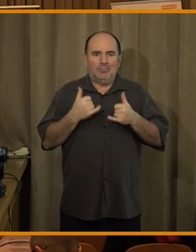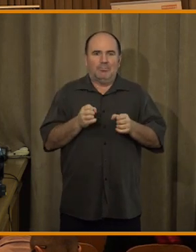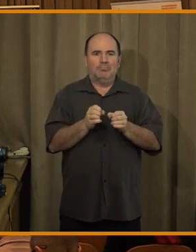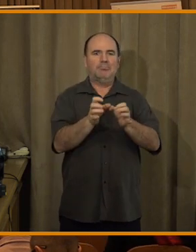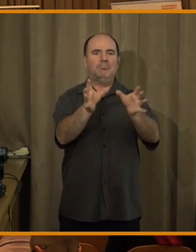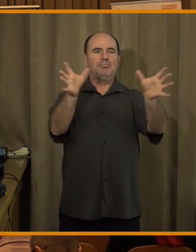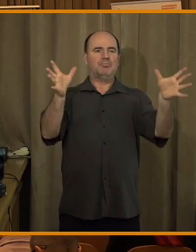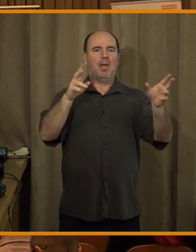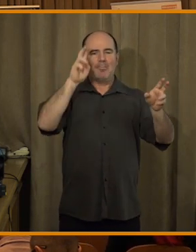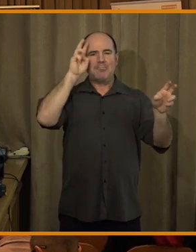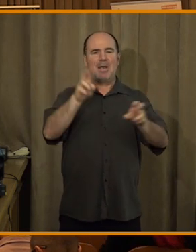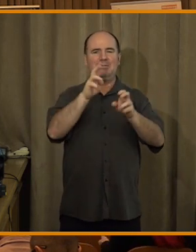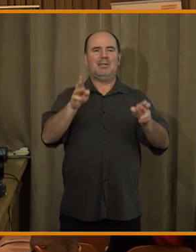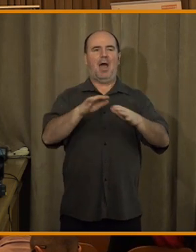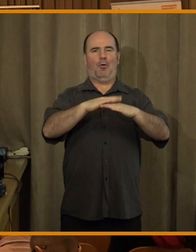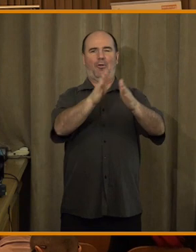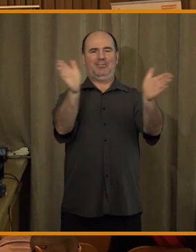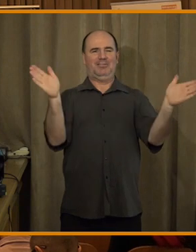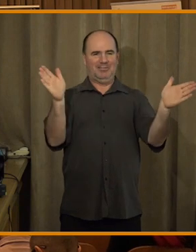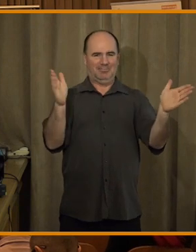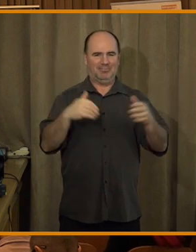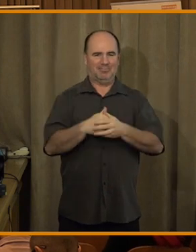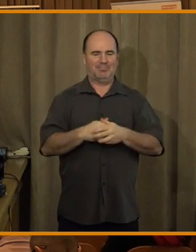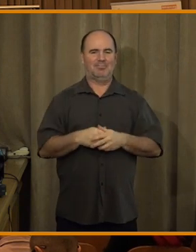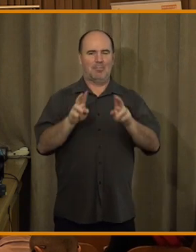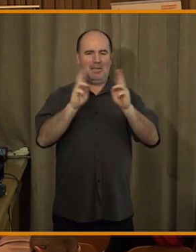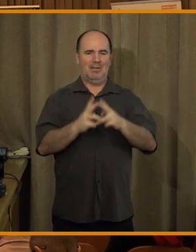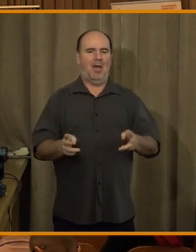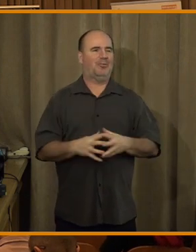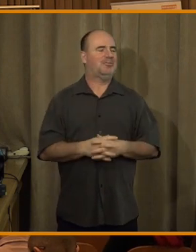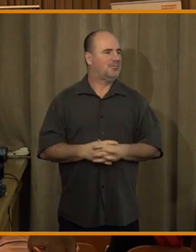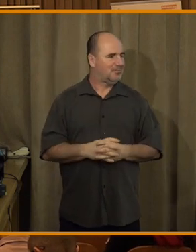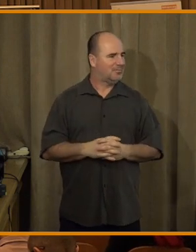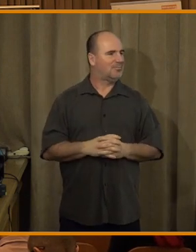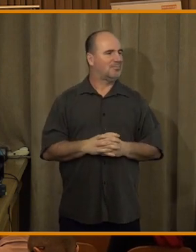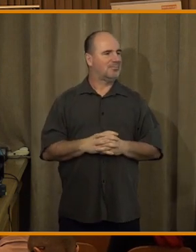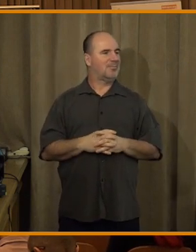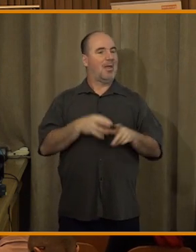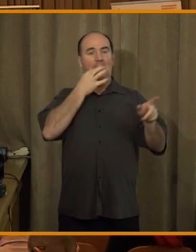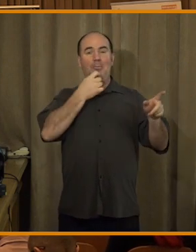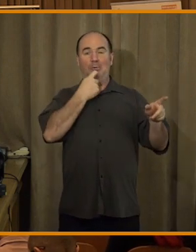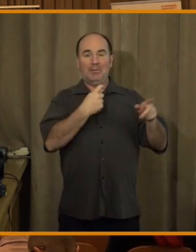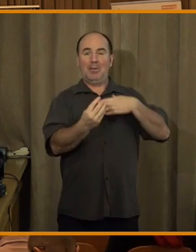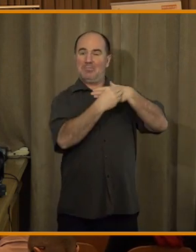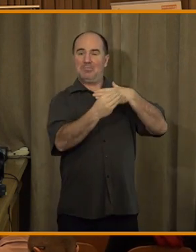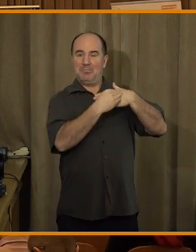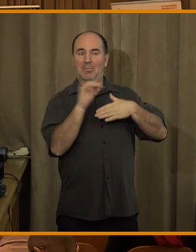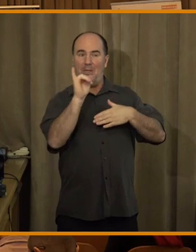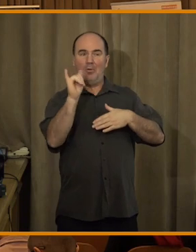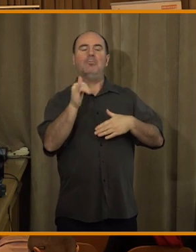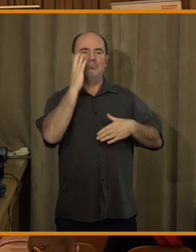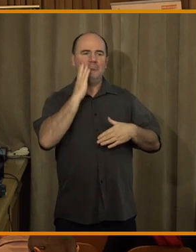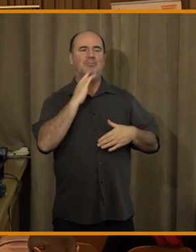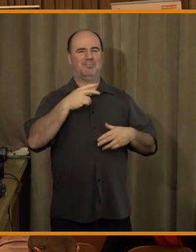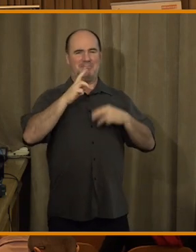Má kdokoliv z publika nějakou otázku, nějaký komentář, nějaký postřeh? A prosím představte se, abychom, a počkejte potom na ten